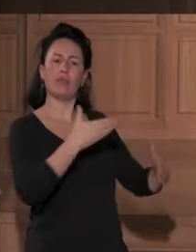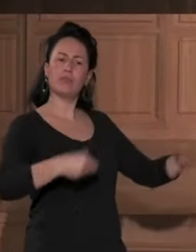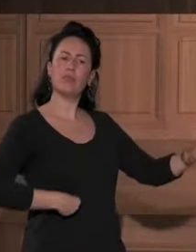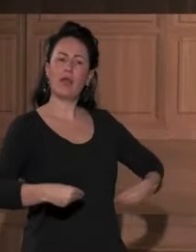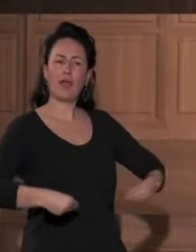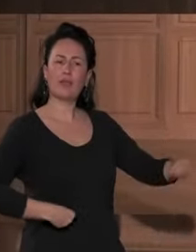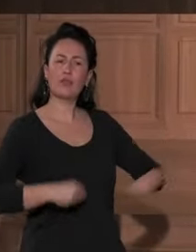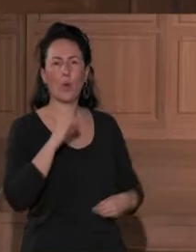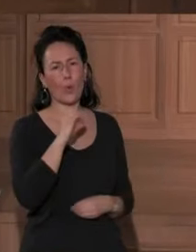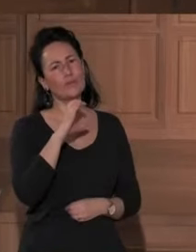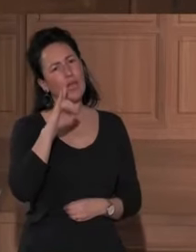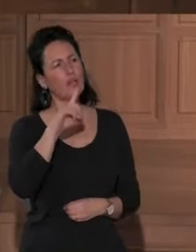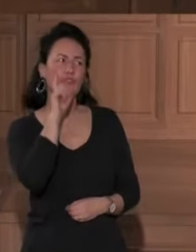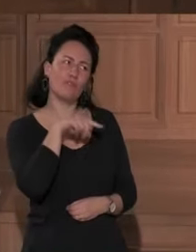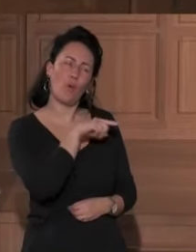Attention.